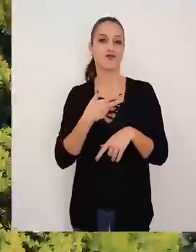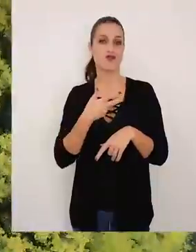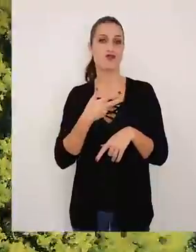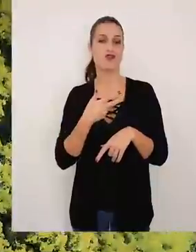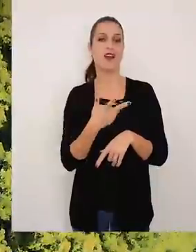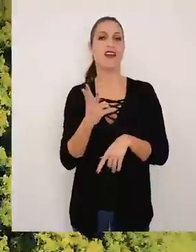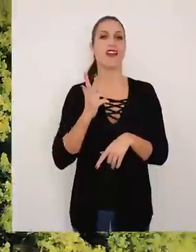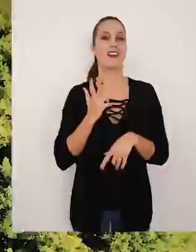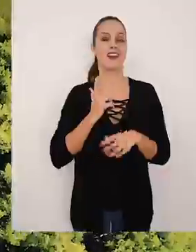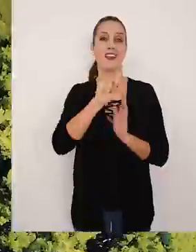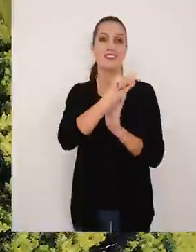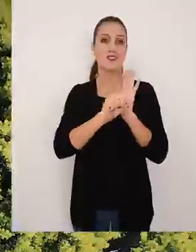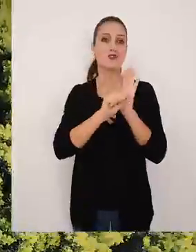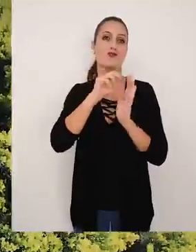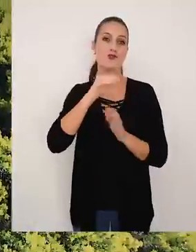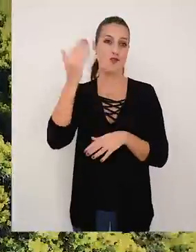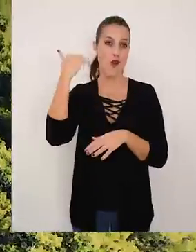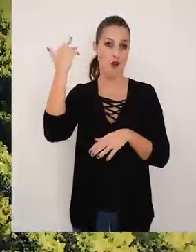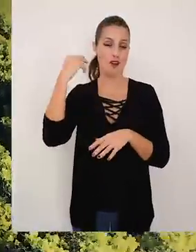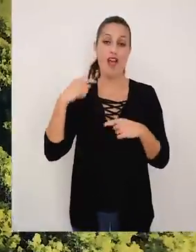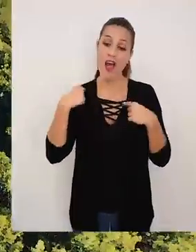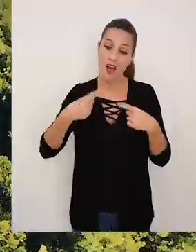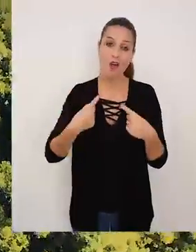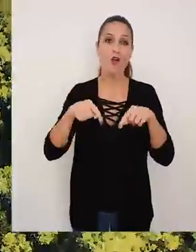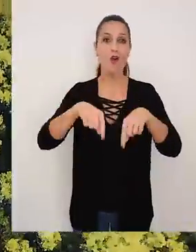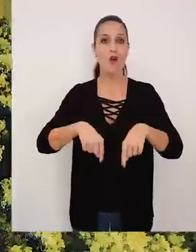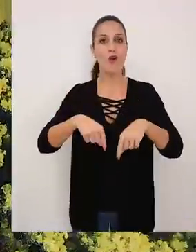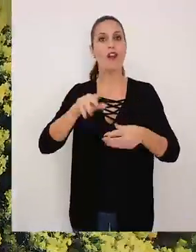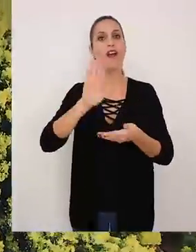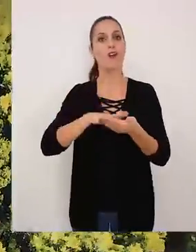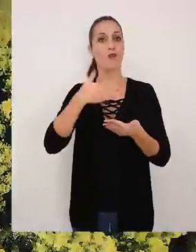antropologica che, consolidata nel tempo, ancora oggi si qualifica